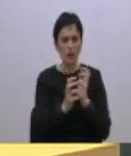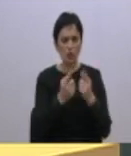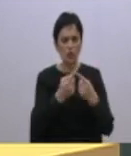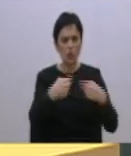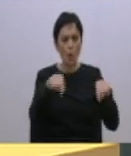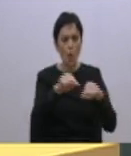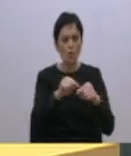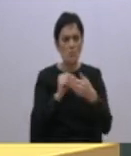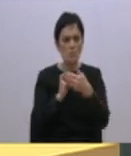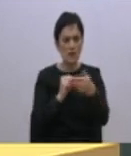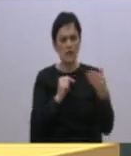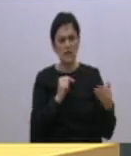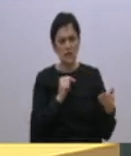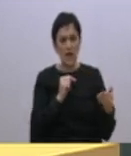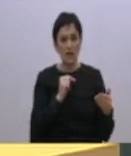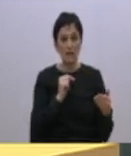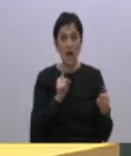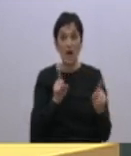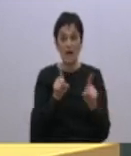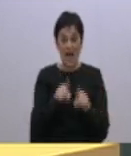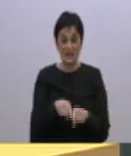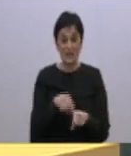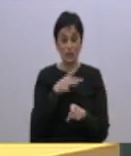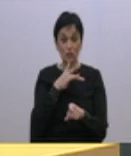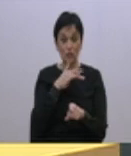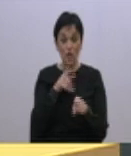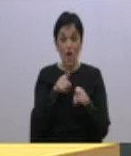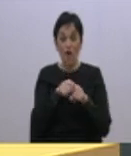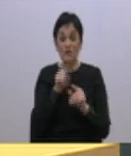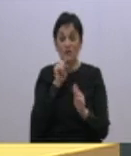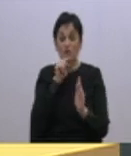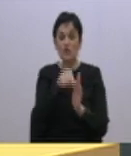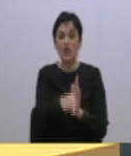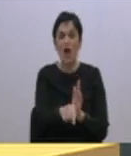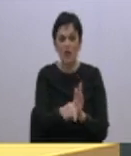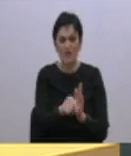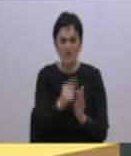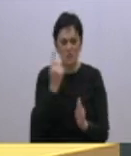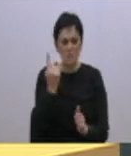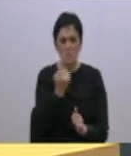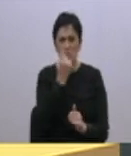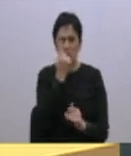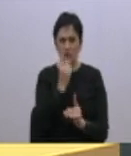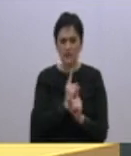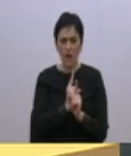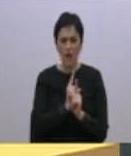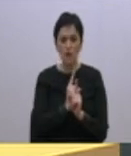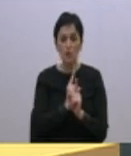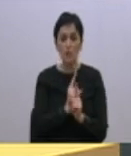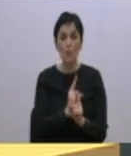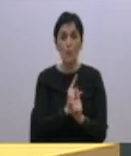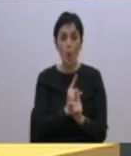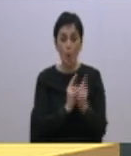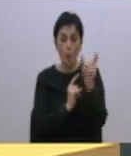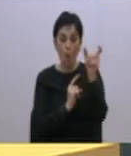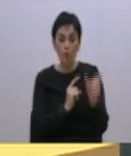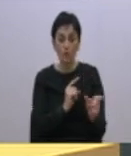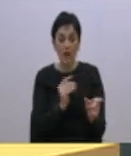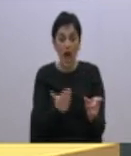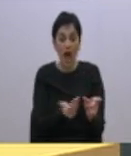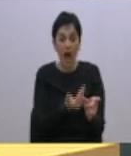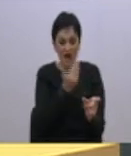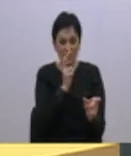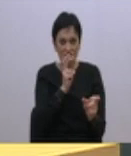organizația vispridanac, pentru că aset moment și aset i čareva, pirveli muadgilis gamovleni, suisa haligzis gacena,